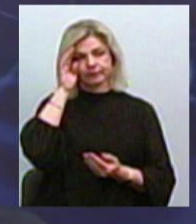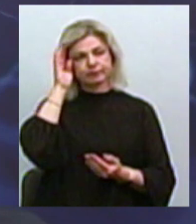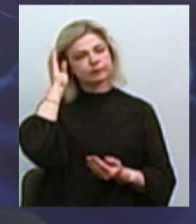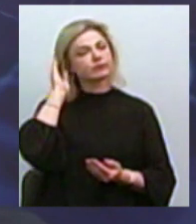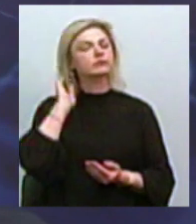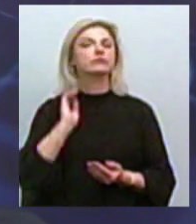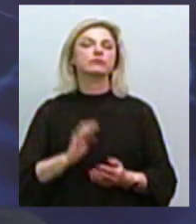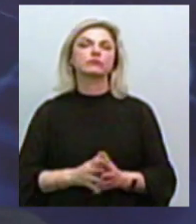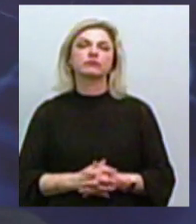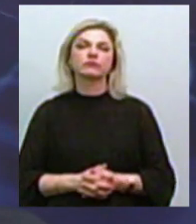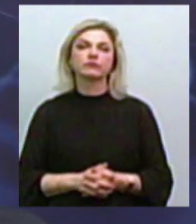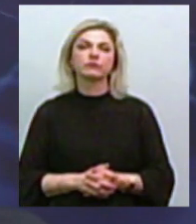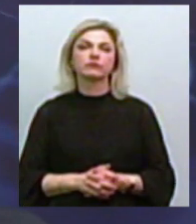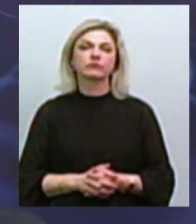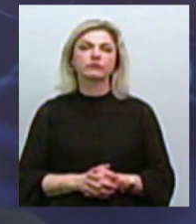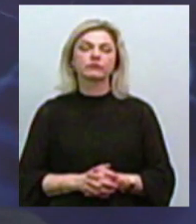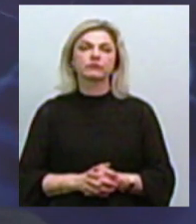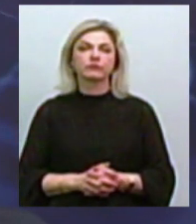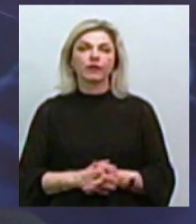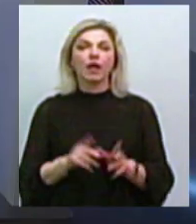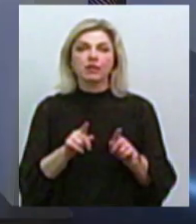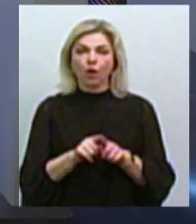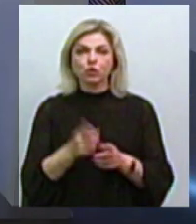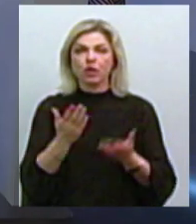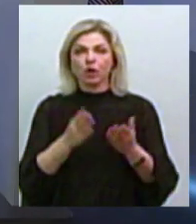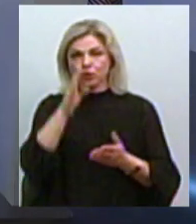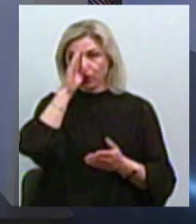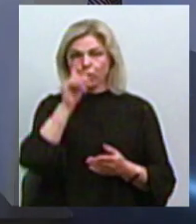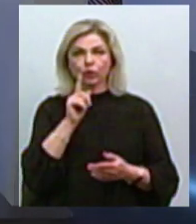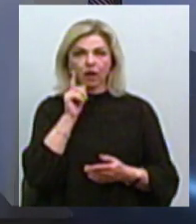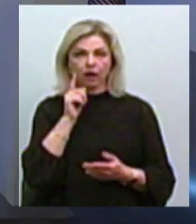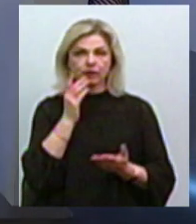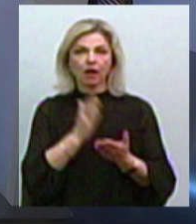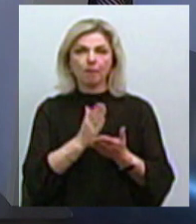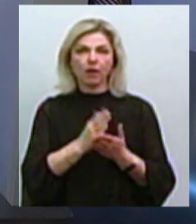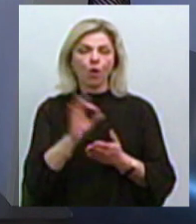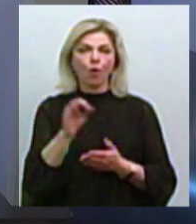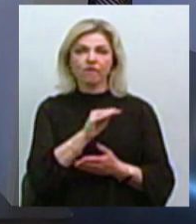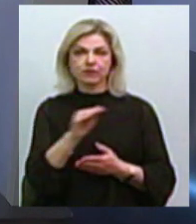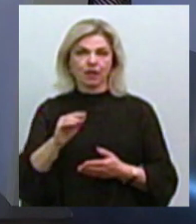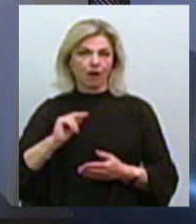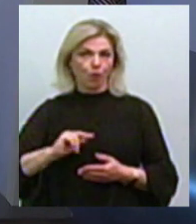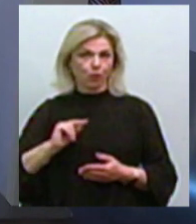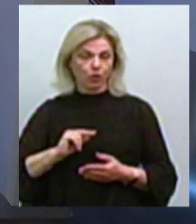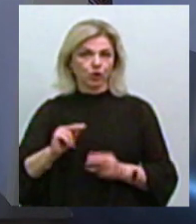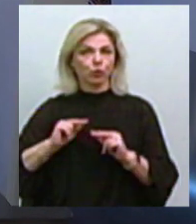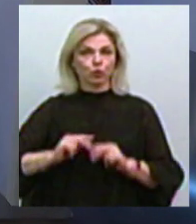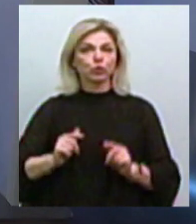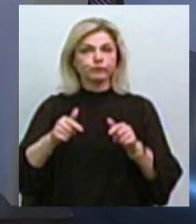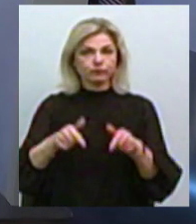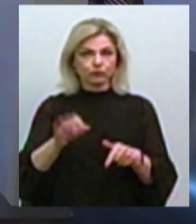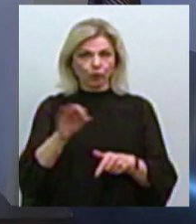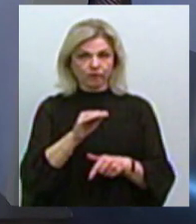за рахунок держави. Це за рахунок держави. Також, якщо юнак має офіційну роботу, тобто він трудоустроєний